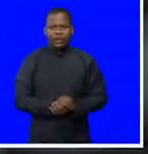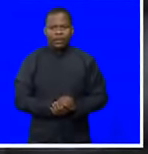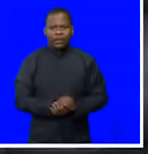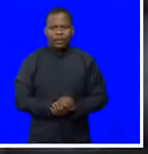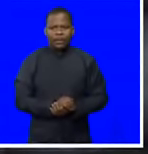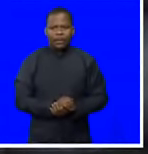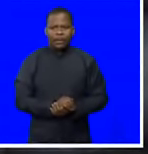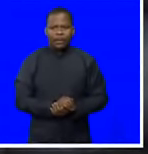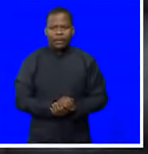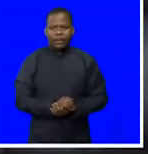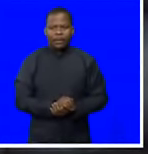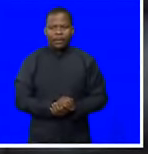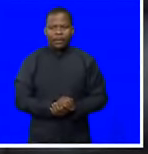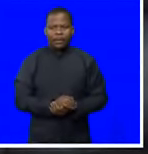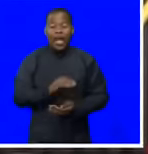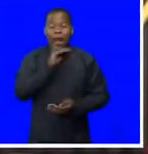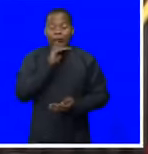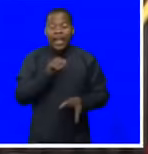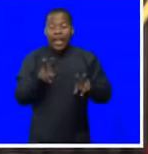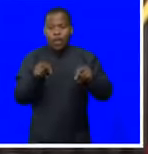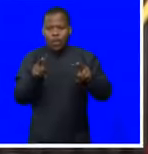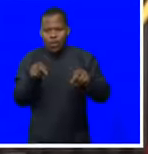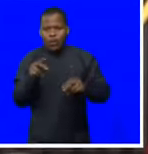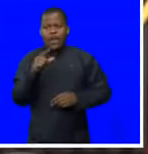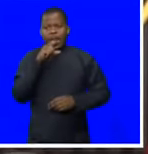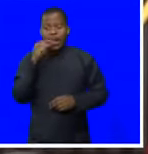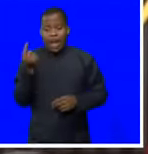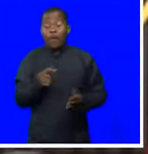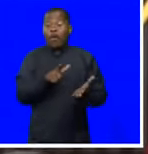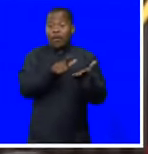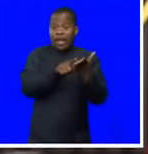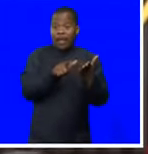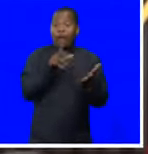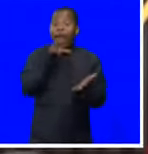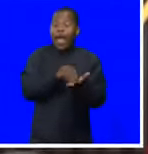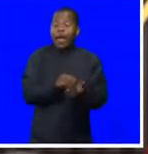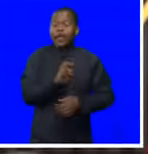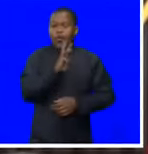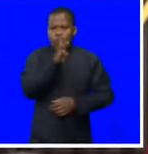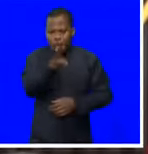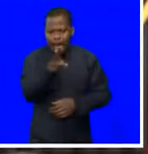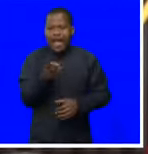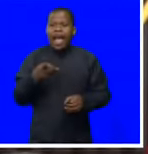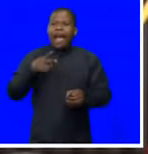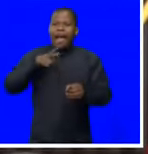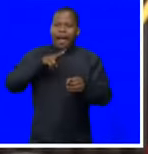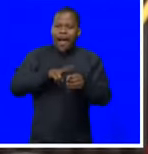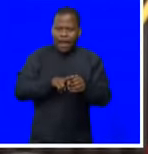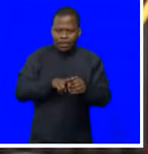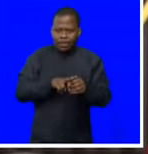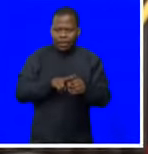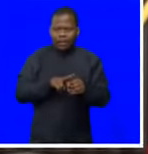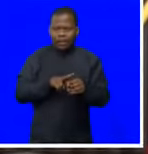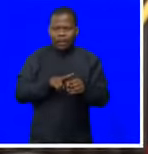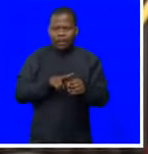kanu critical emsebentini wabo futhi phela sesihambisana